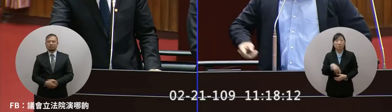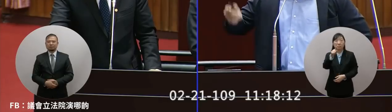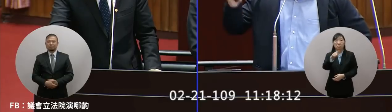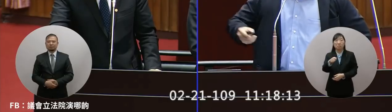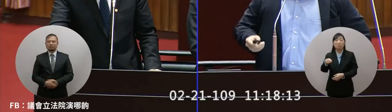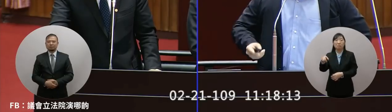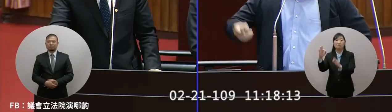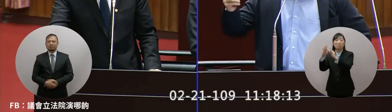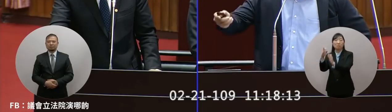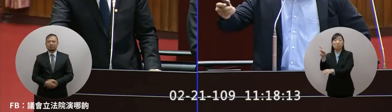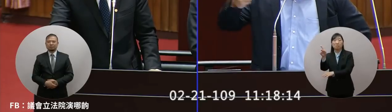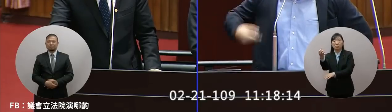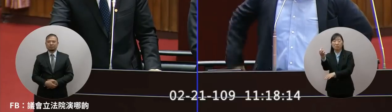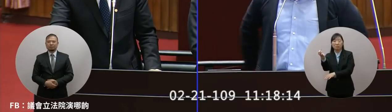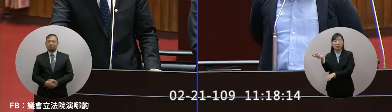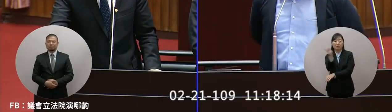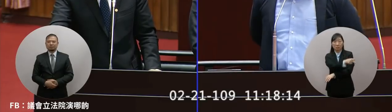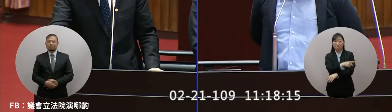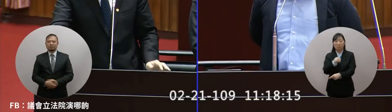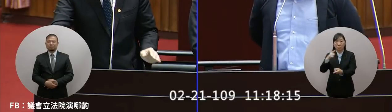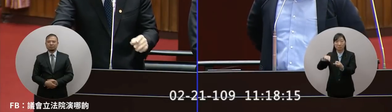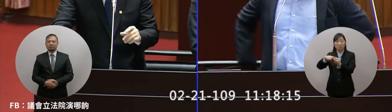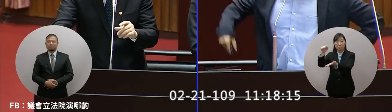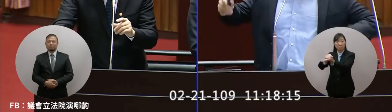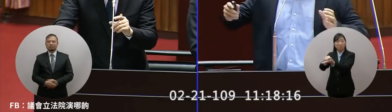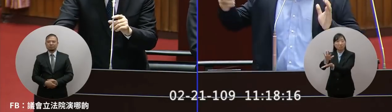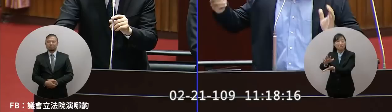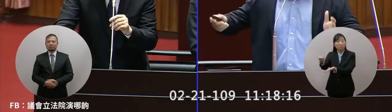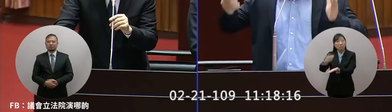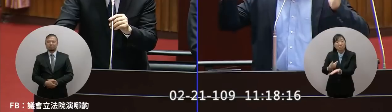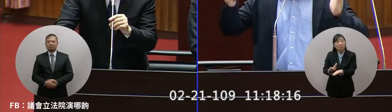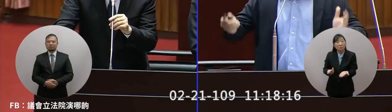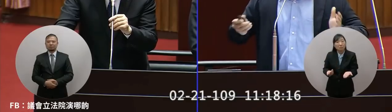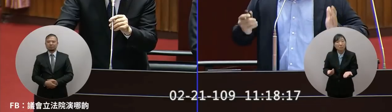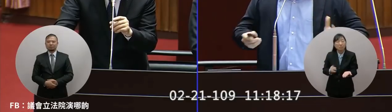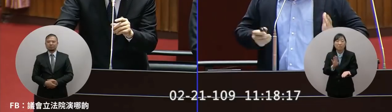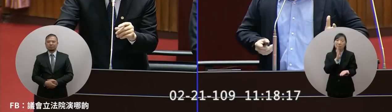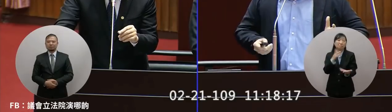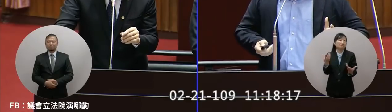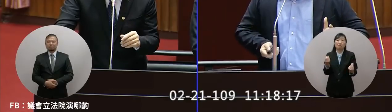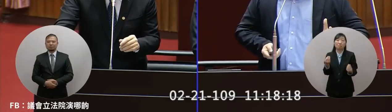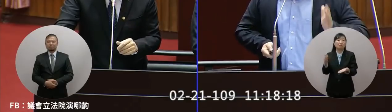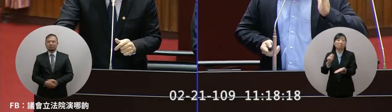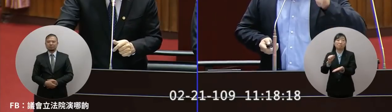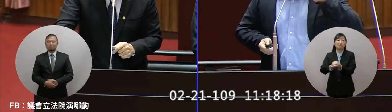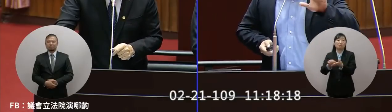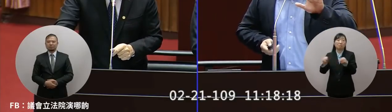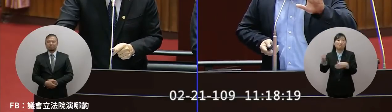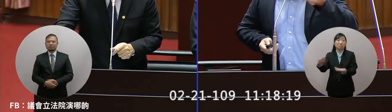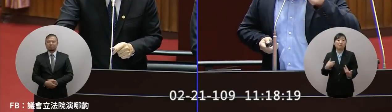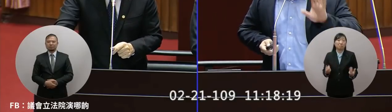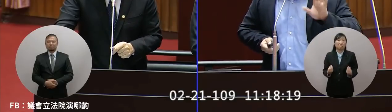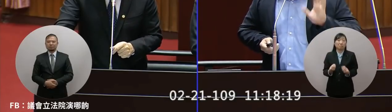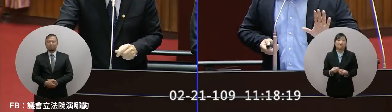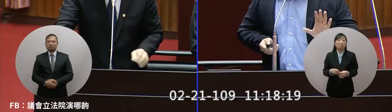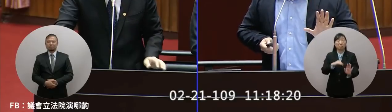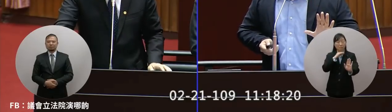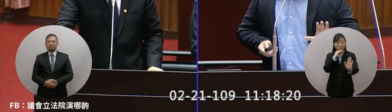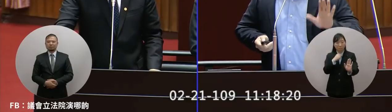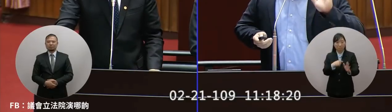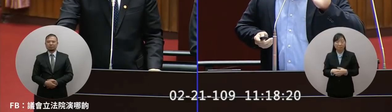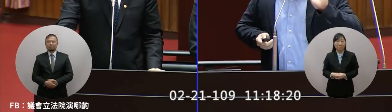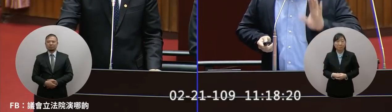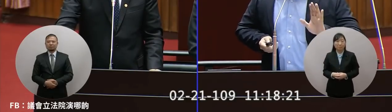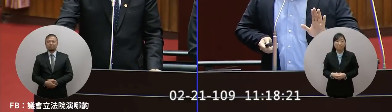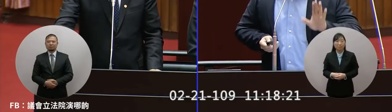款给他，你总是应该给我一个记录吧？好，不好意思，那还是没有记录。所以我要讲的时候，等一下我要讲的是